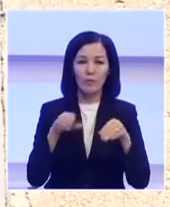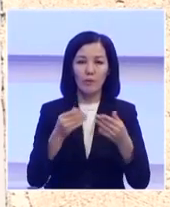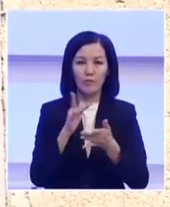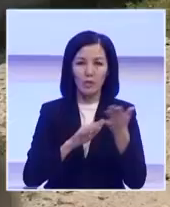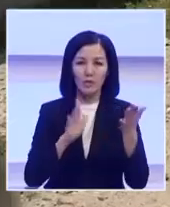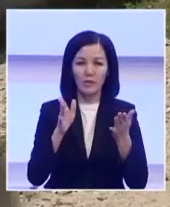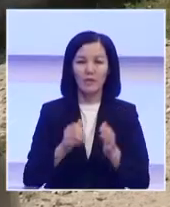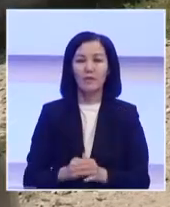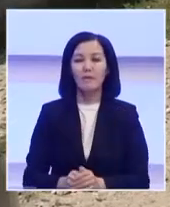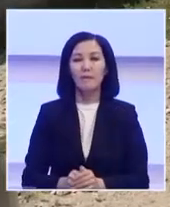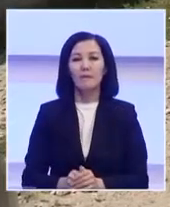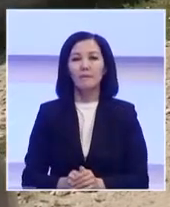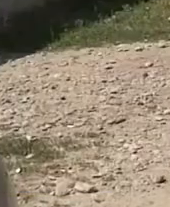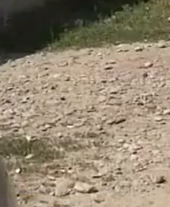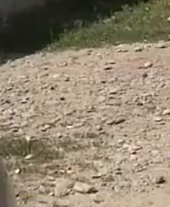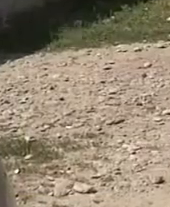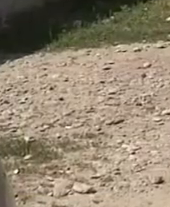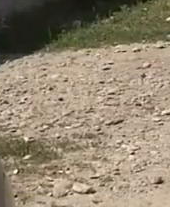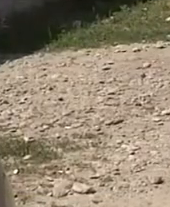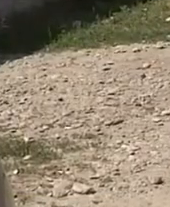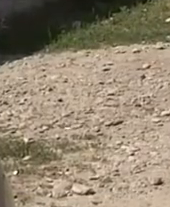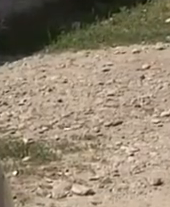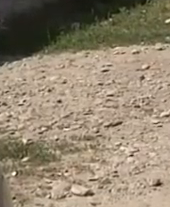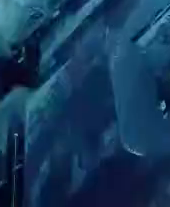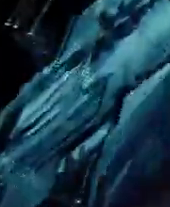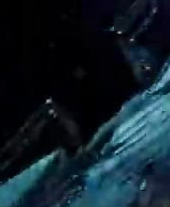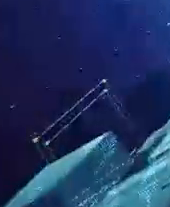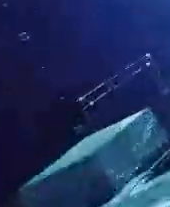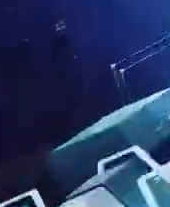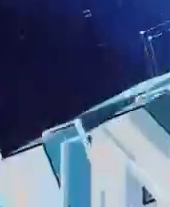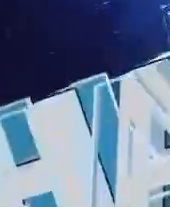Хамид, Жайық Құрманбаев, Жетісу телеарнасы, Талдықорған.